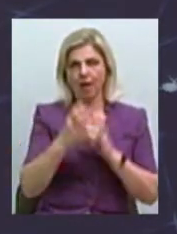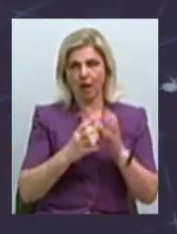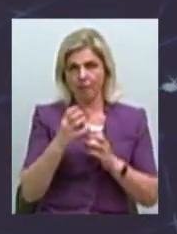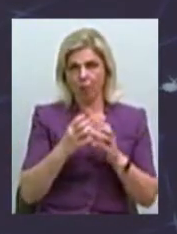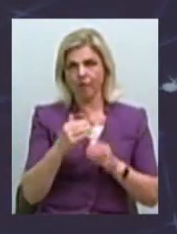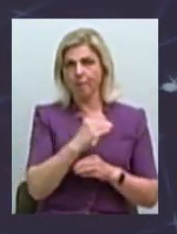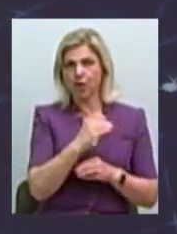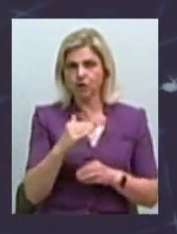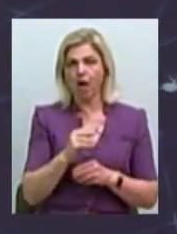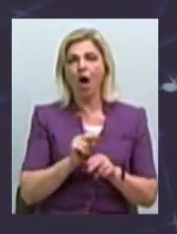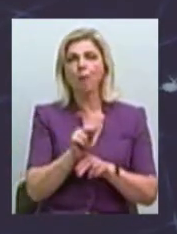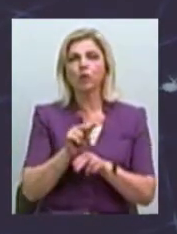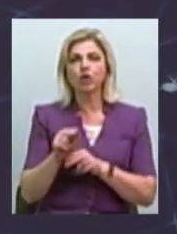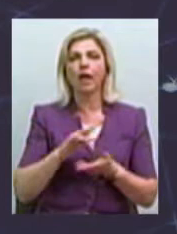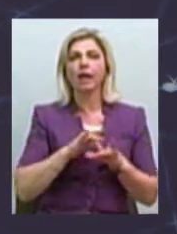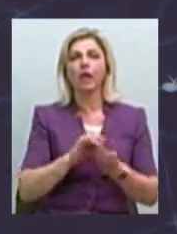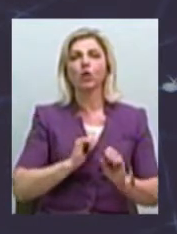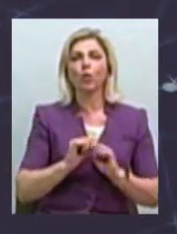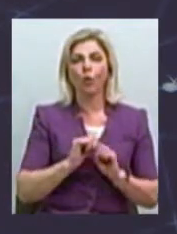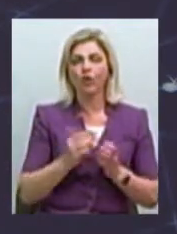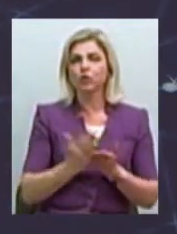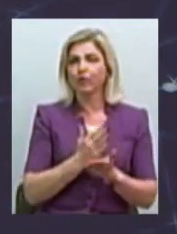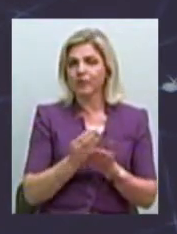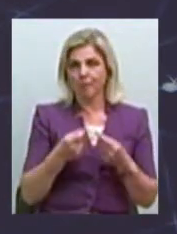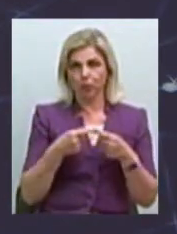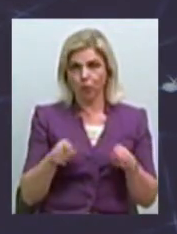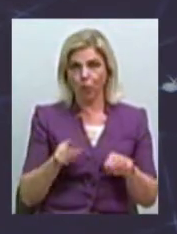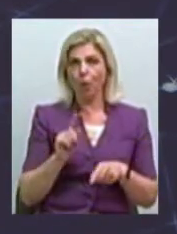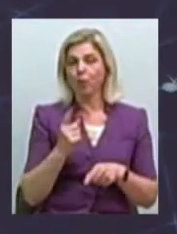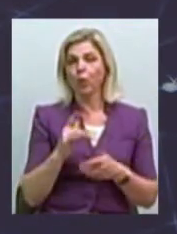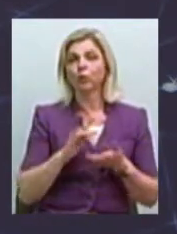обучать гидов уже совершенно по-другому, потому что турист уже